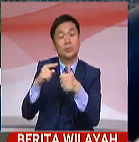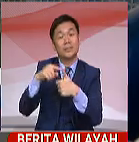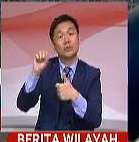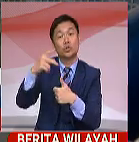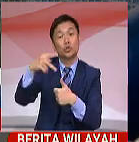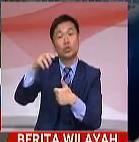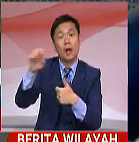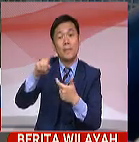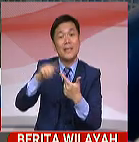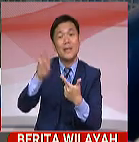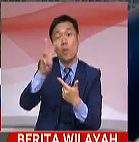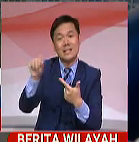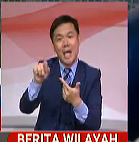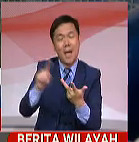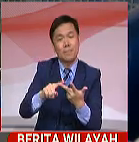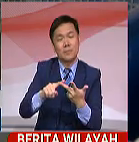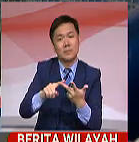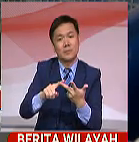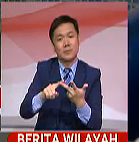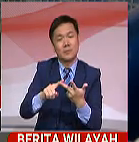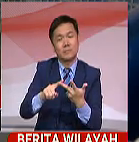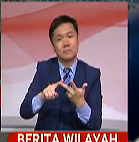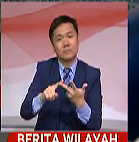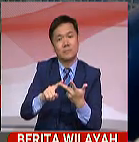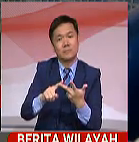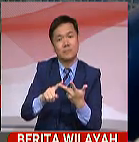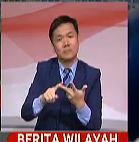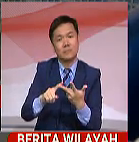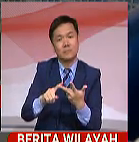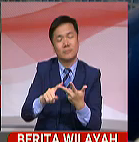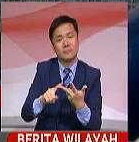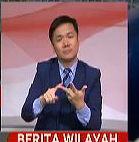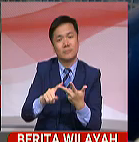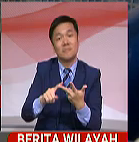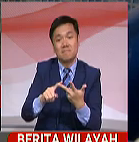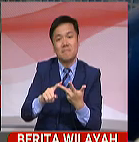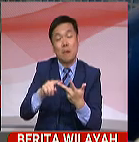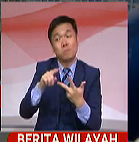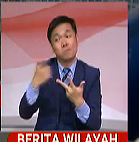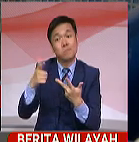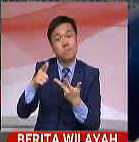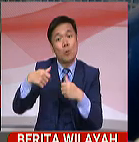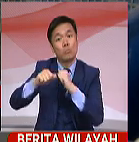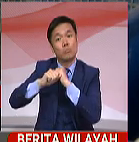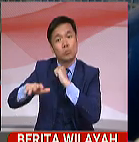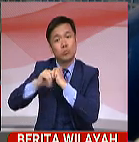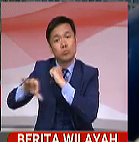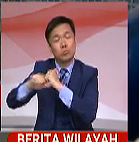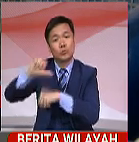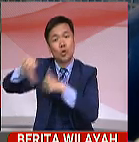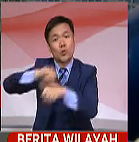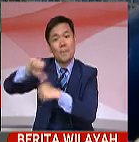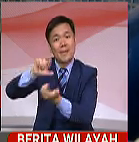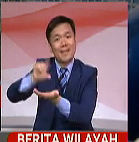online, Facebook, WhatsApp sebab kita kena banyak buat promosi lah untuk